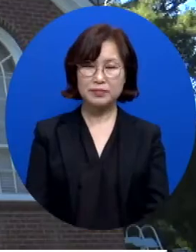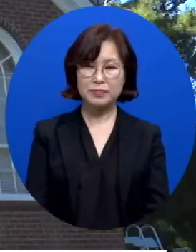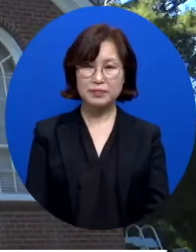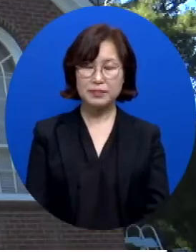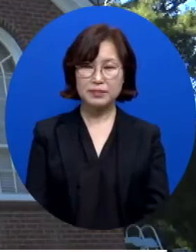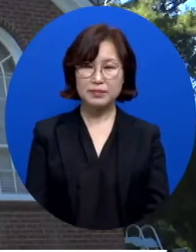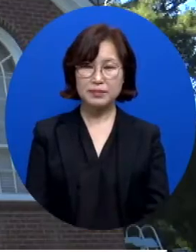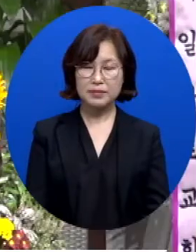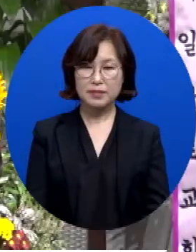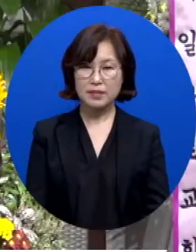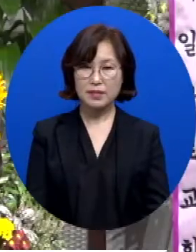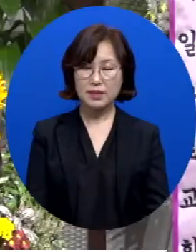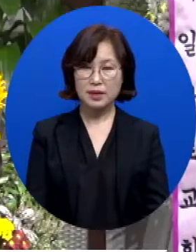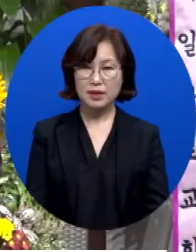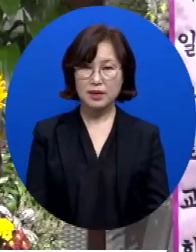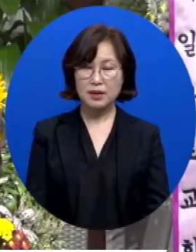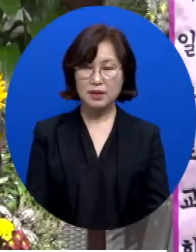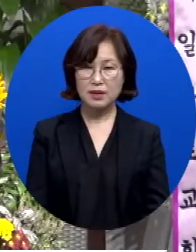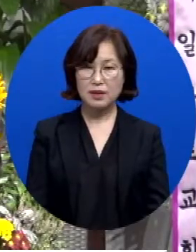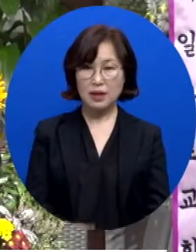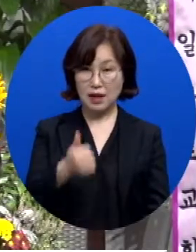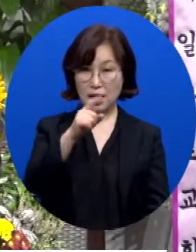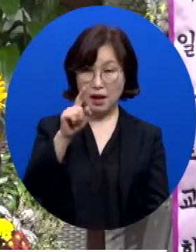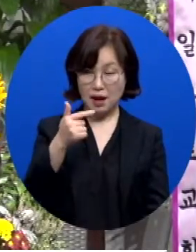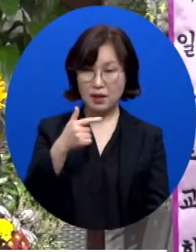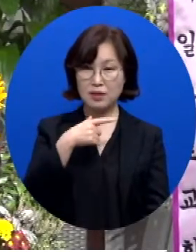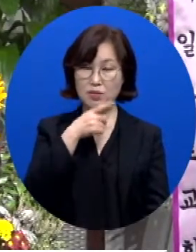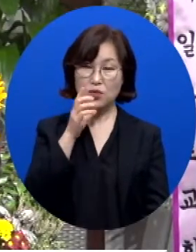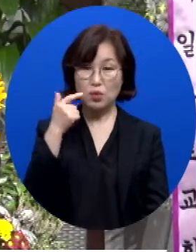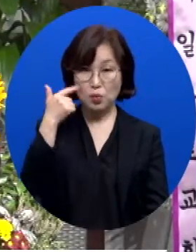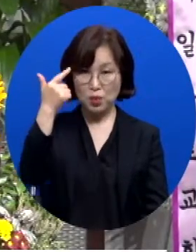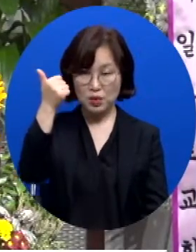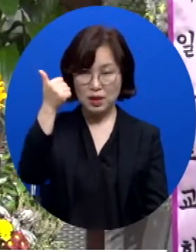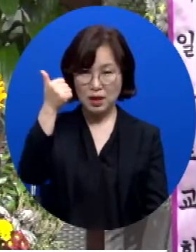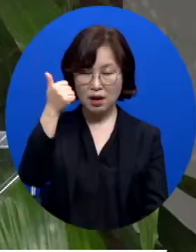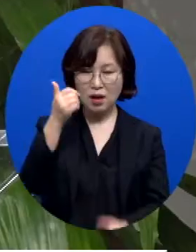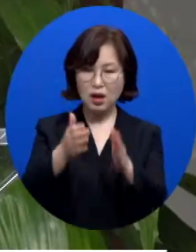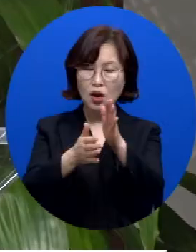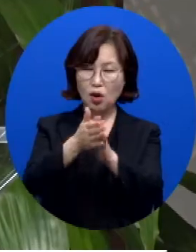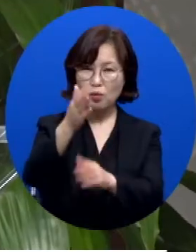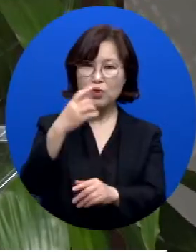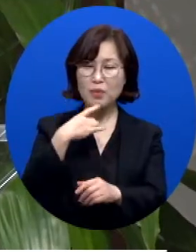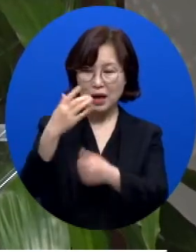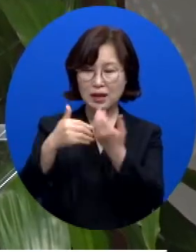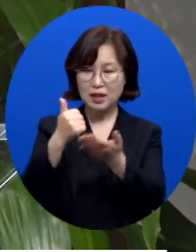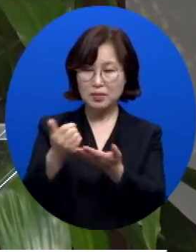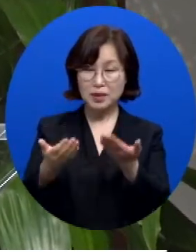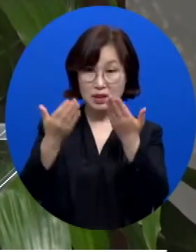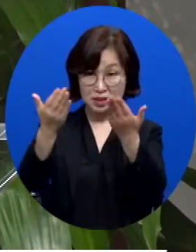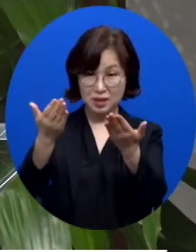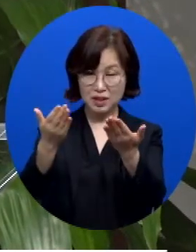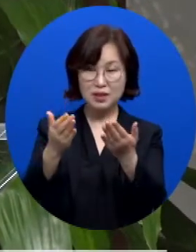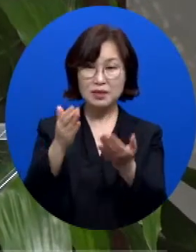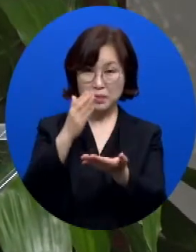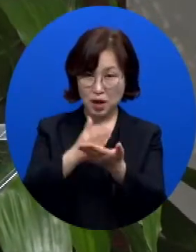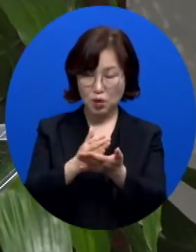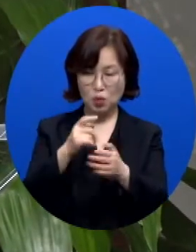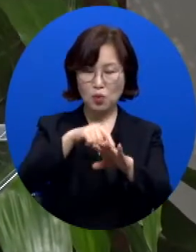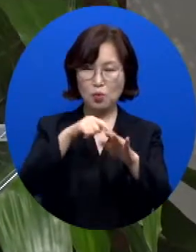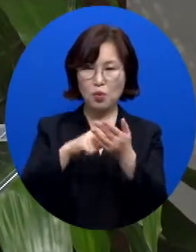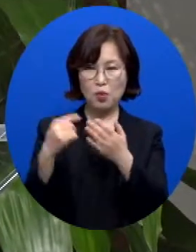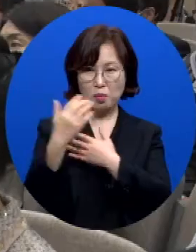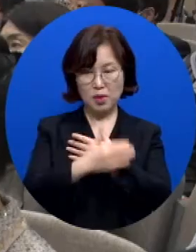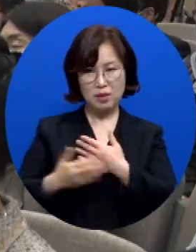예배에서 말씀을 전한 뉴욕 영락교회 한세원 멀로 목사는 건물만 드리는 것이 아니라 몸과 마음을 헌신해 모든